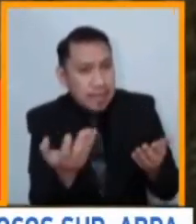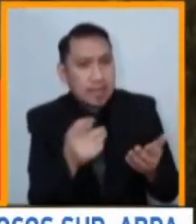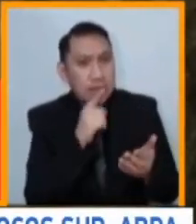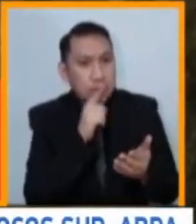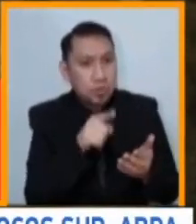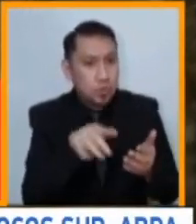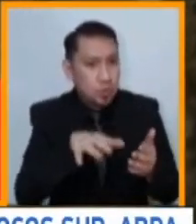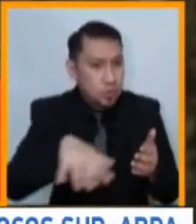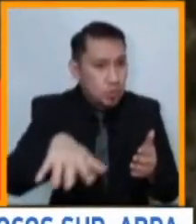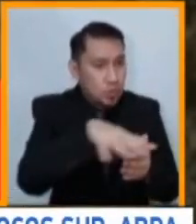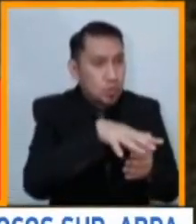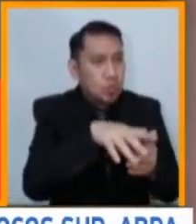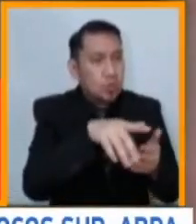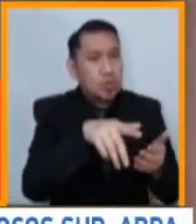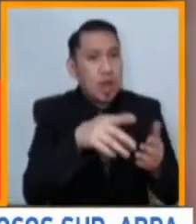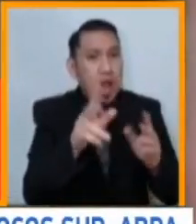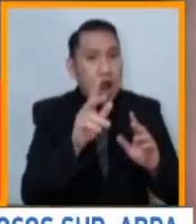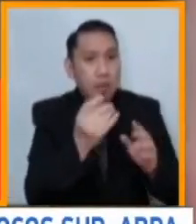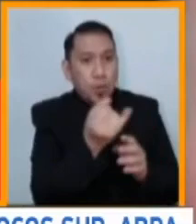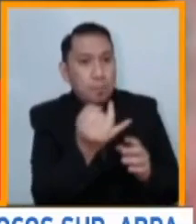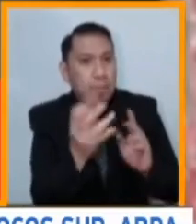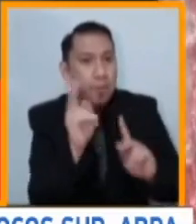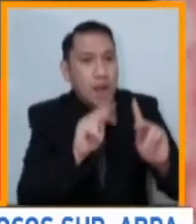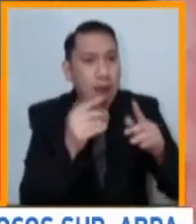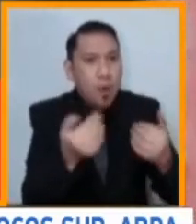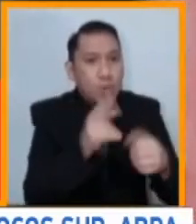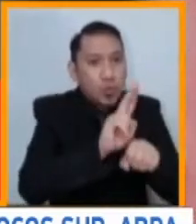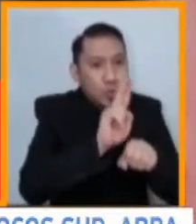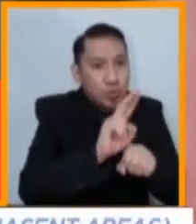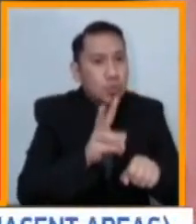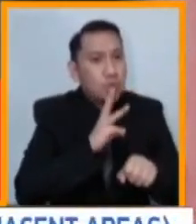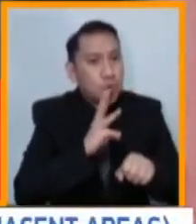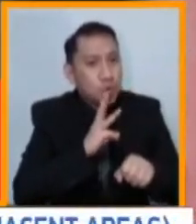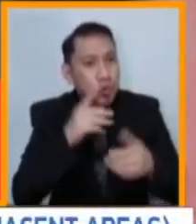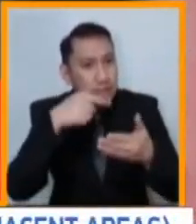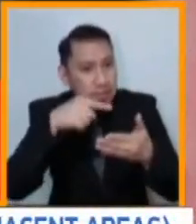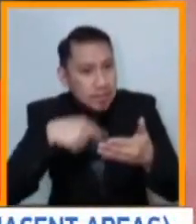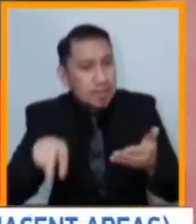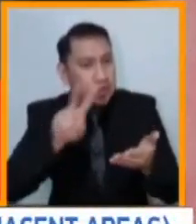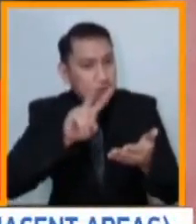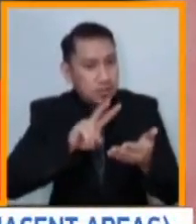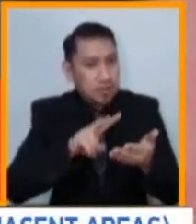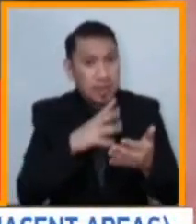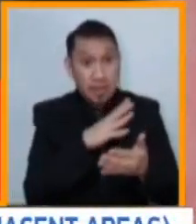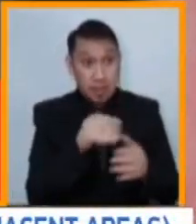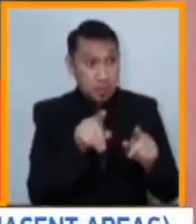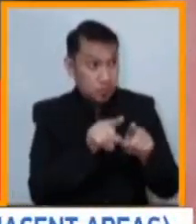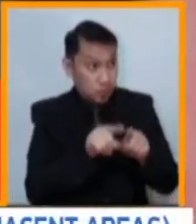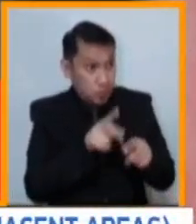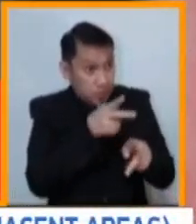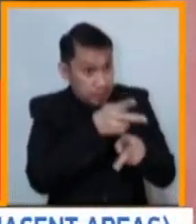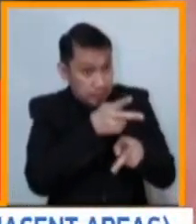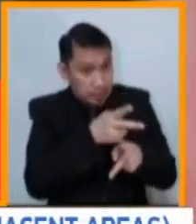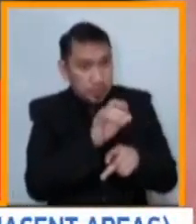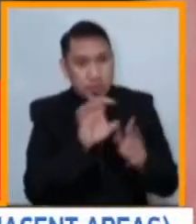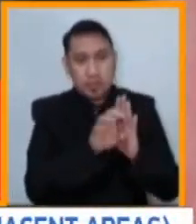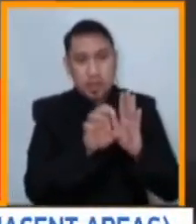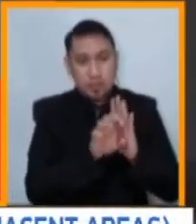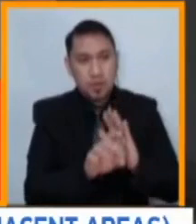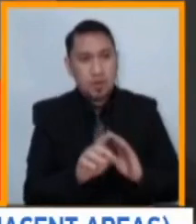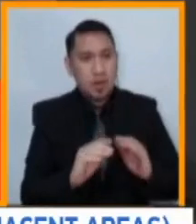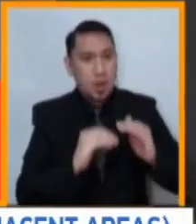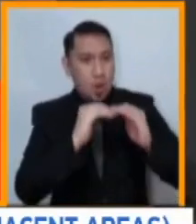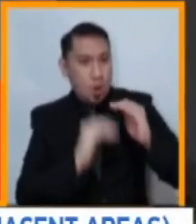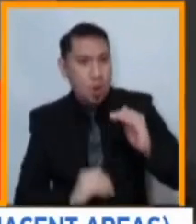po natin. At ang worst case scenario po, binabantayan po natin pagka bumaba po ng 180 meters yan. Kaya nga